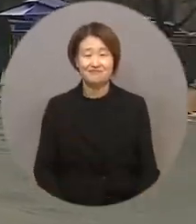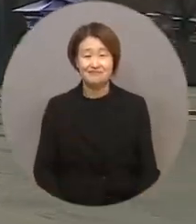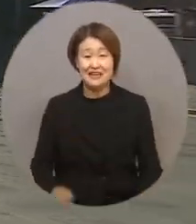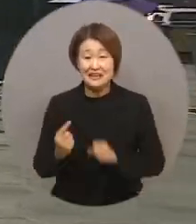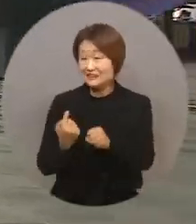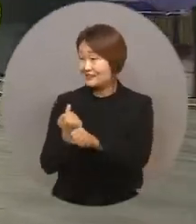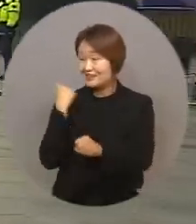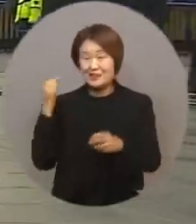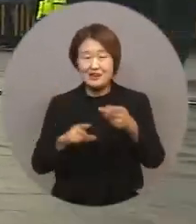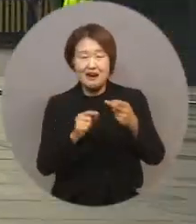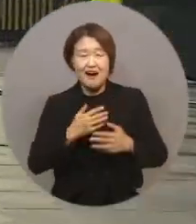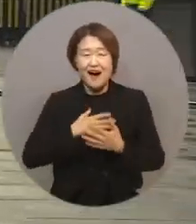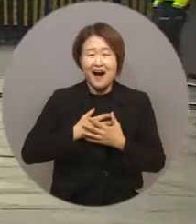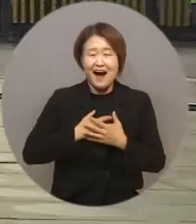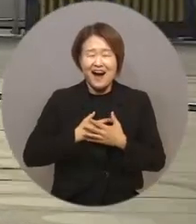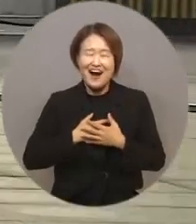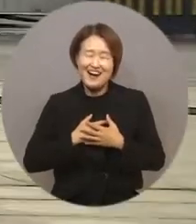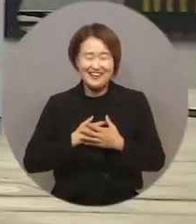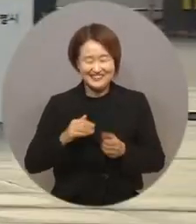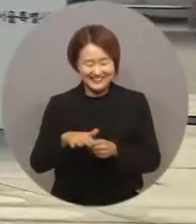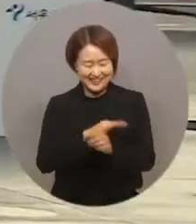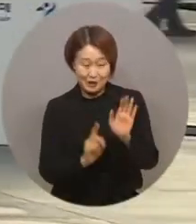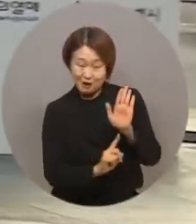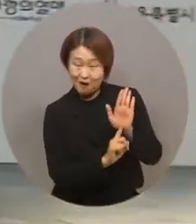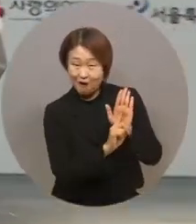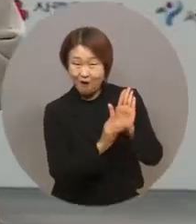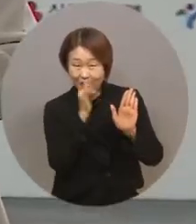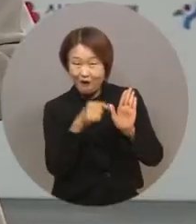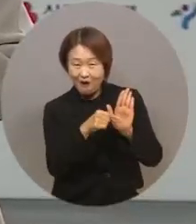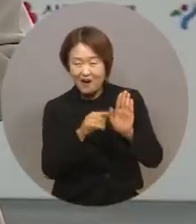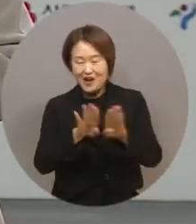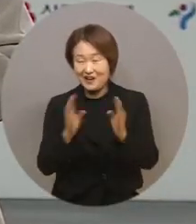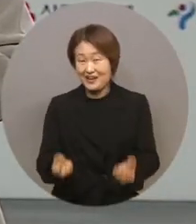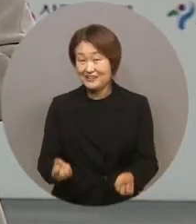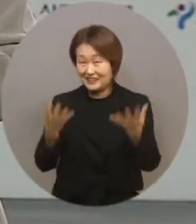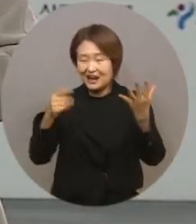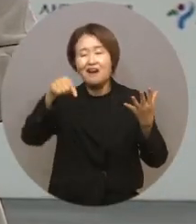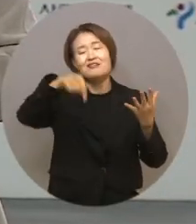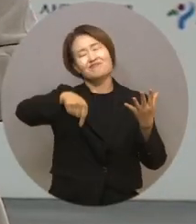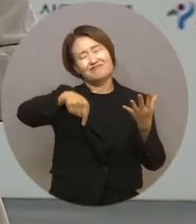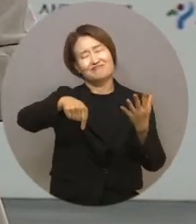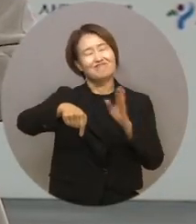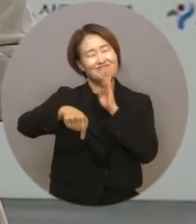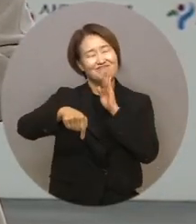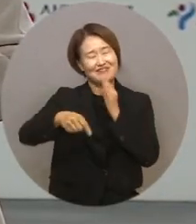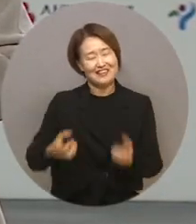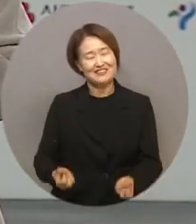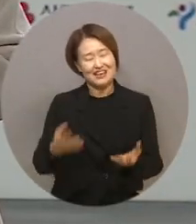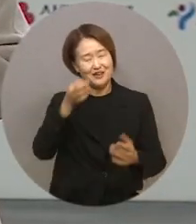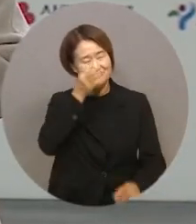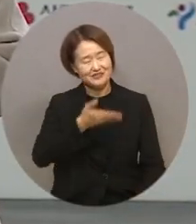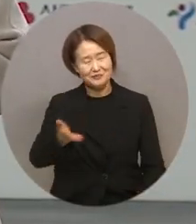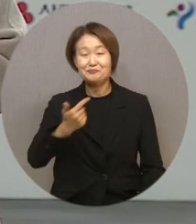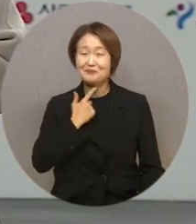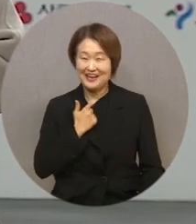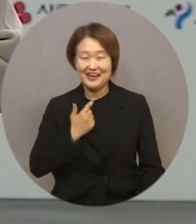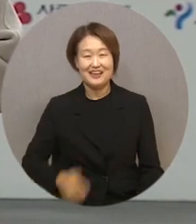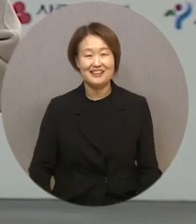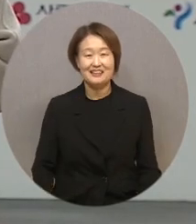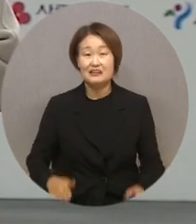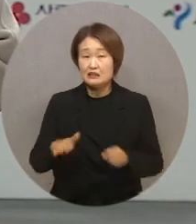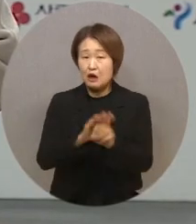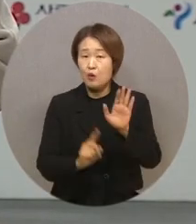작년 12월 설렘으로 가득했던 사랑의 온도탑 제막식 현장이 바로 이곳에서 펼쳐졌습니다.